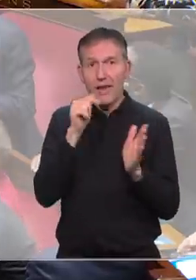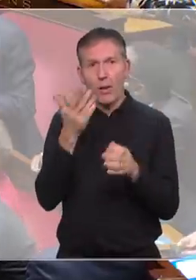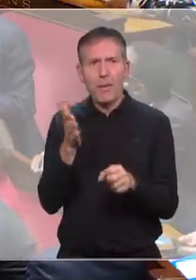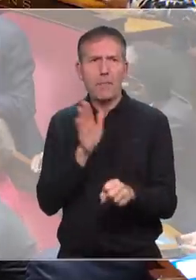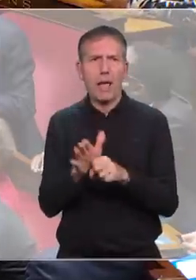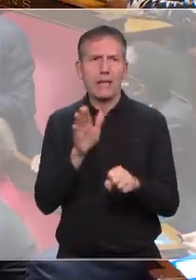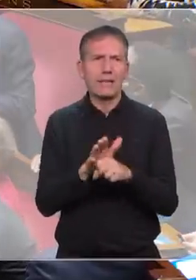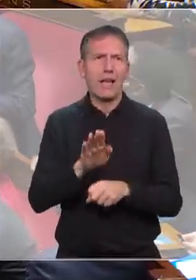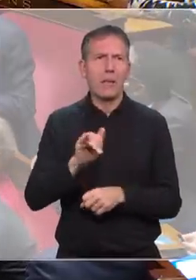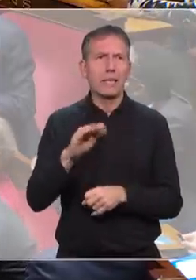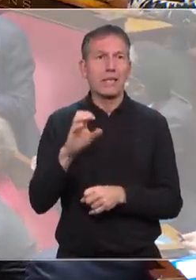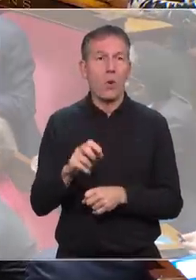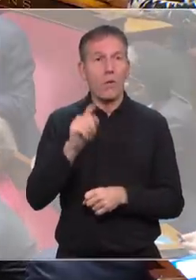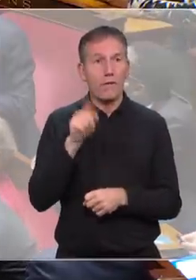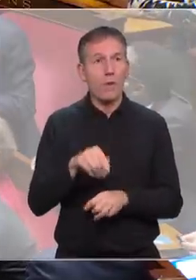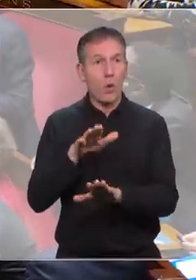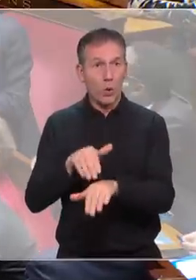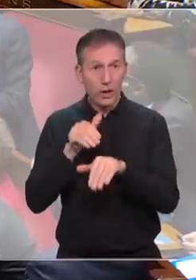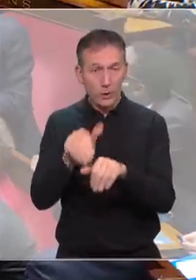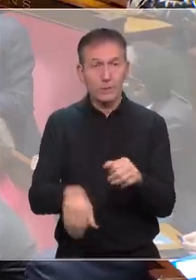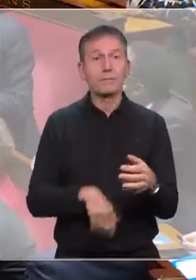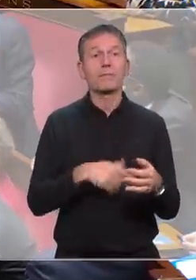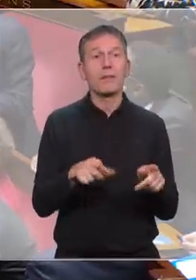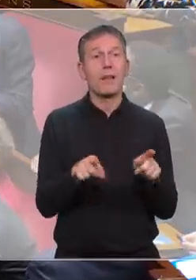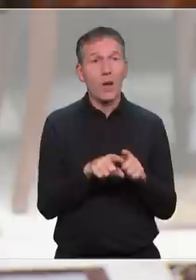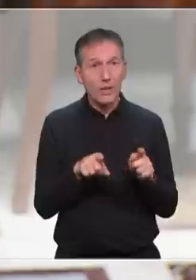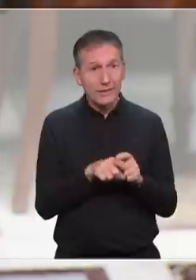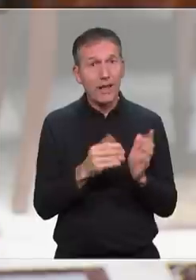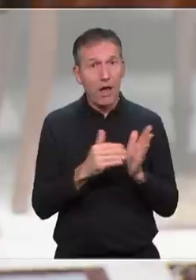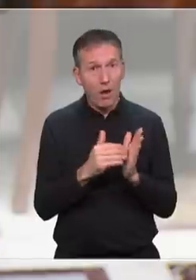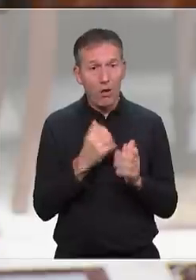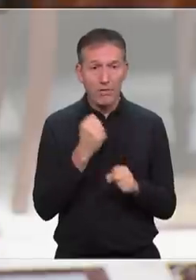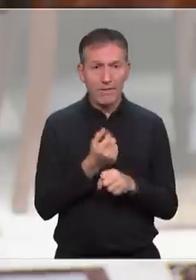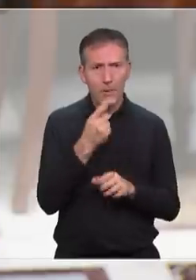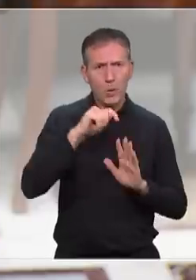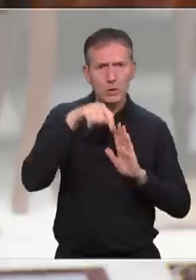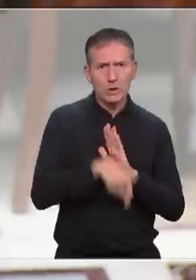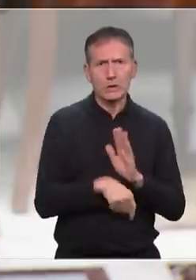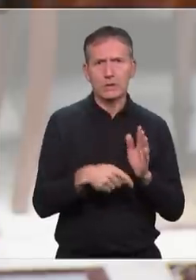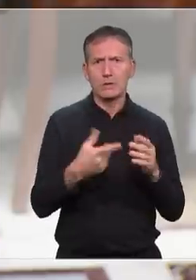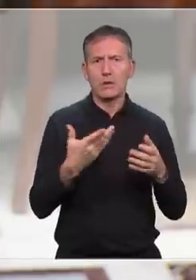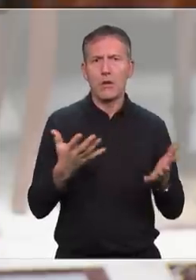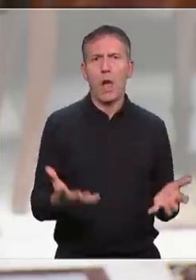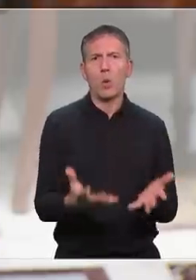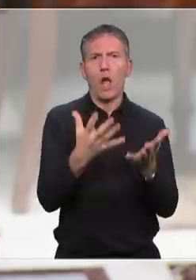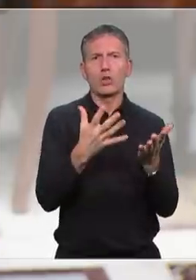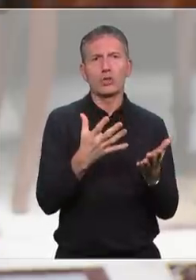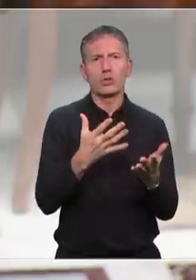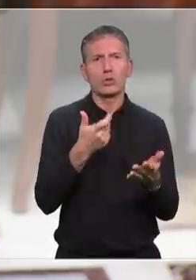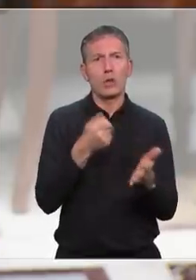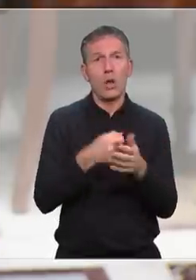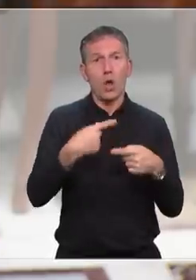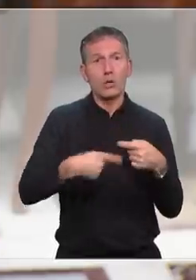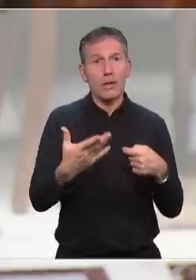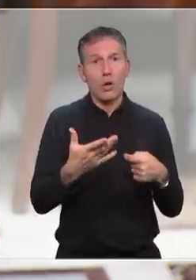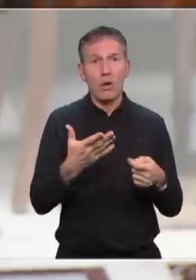assez sur le bio. Et donc, il faut continuer. Et quatrième élément, c'est travailler plus structurellement pour faire en sorte qu'on relance la consommation. On n'a pas besoin d'un choc d'offre, on a besoin d'un